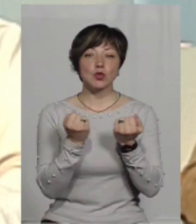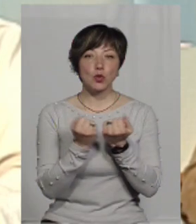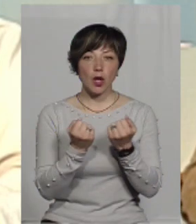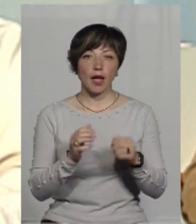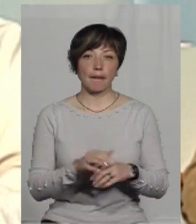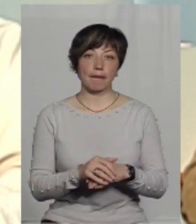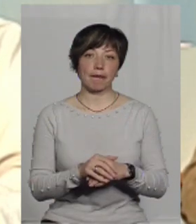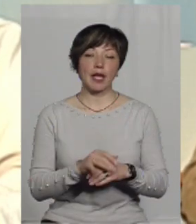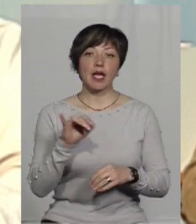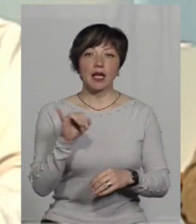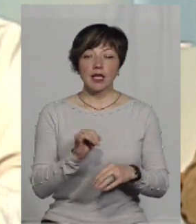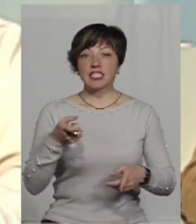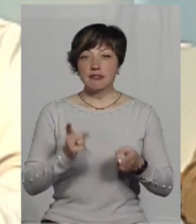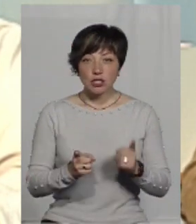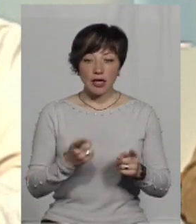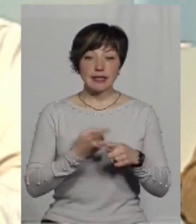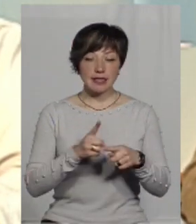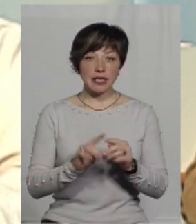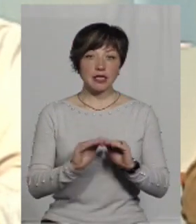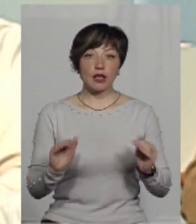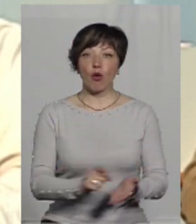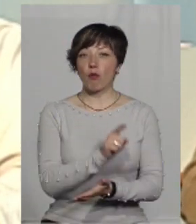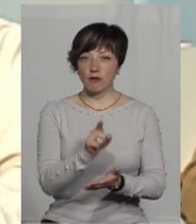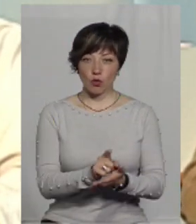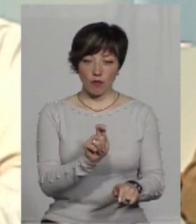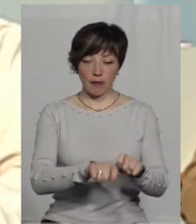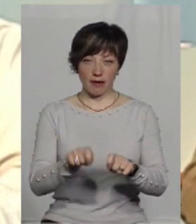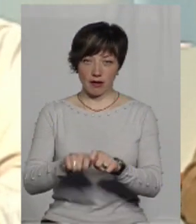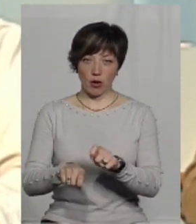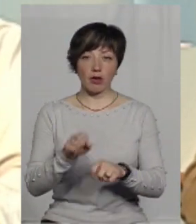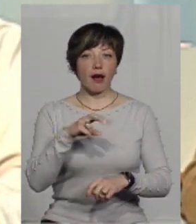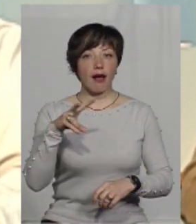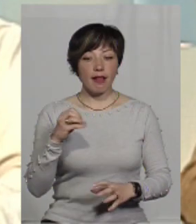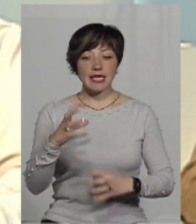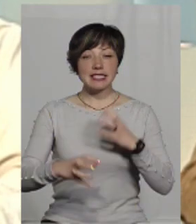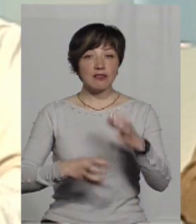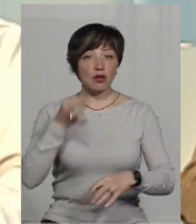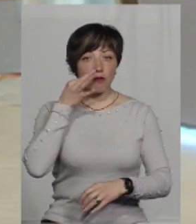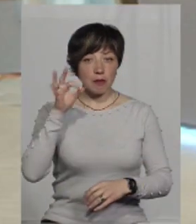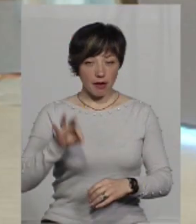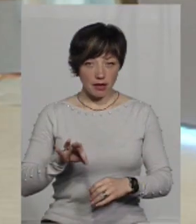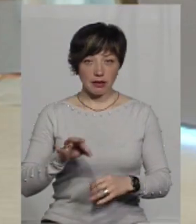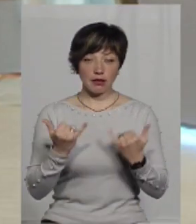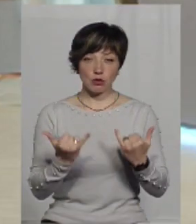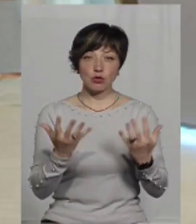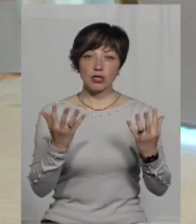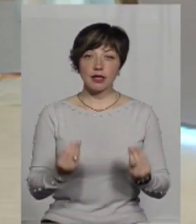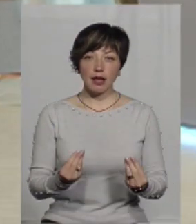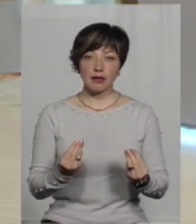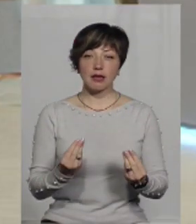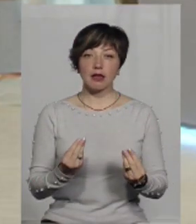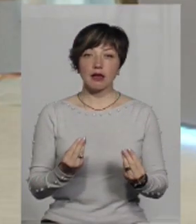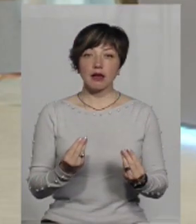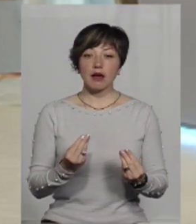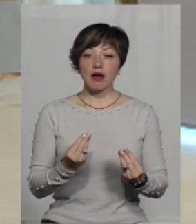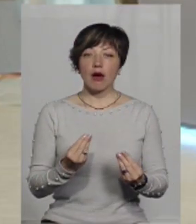близнюки. І, звичайно, цих дітей обов'язково перевіряють. Але світова практика на сьогоднішній день іде до